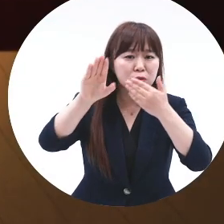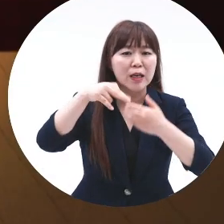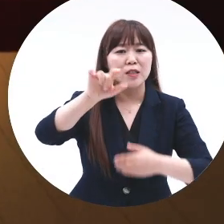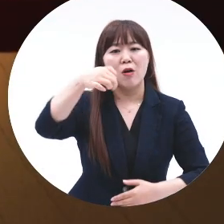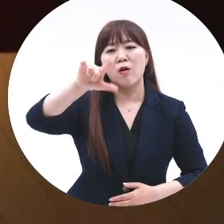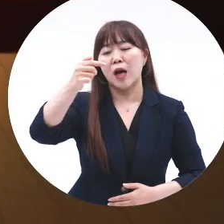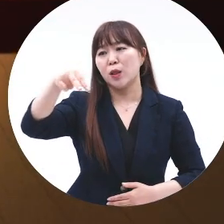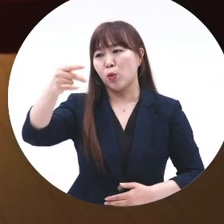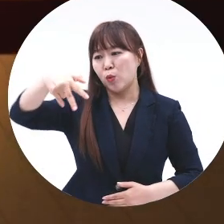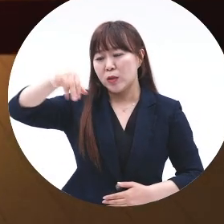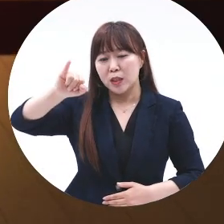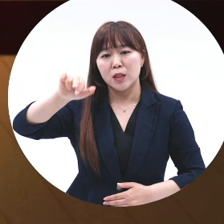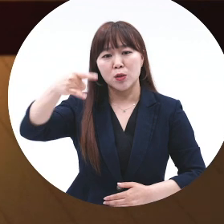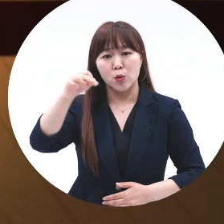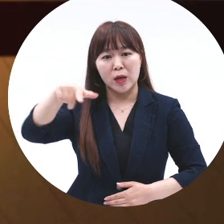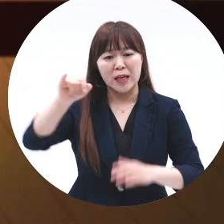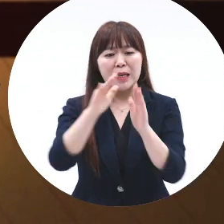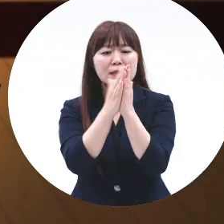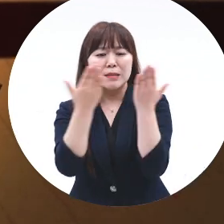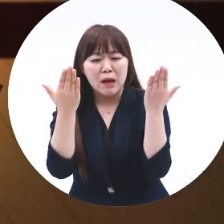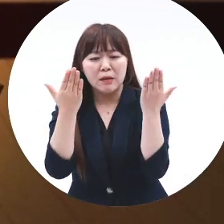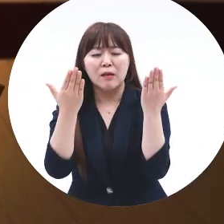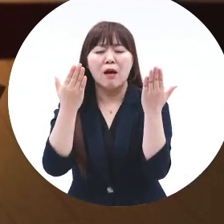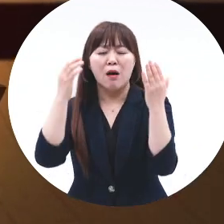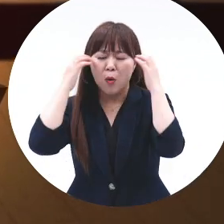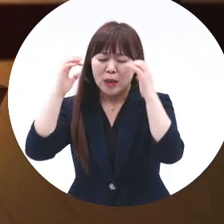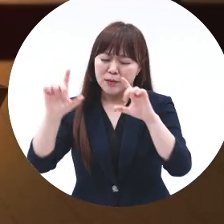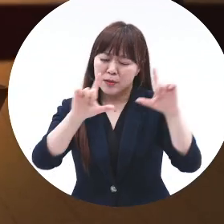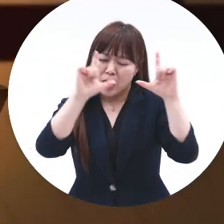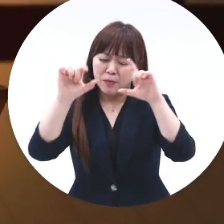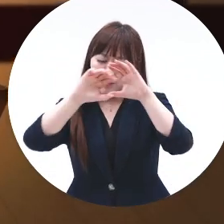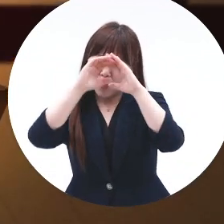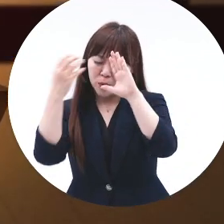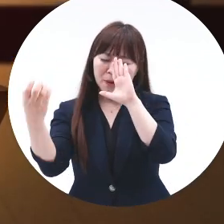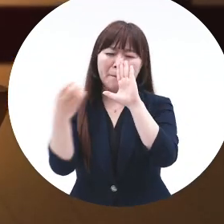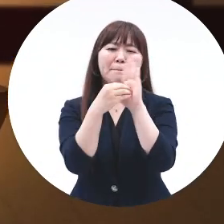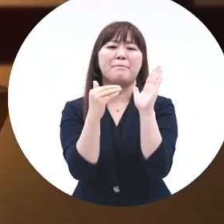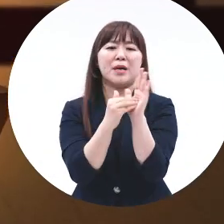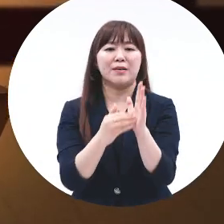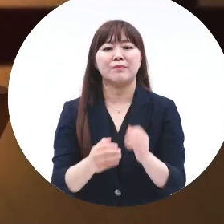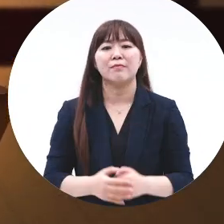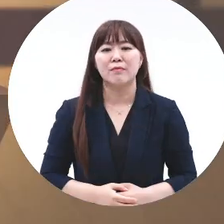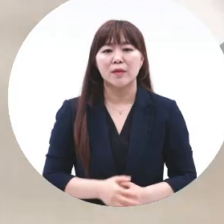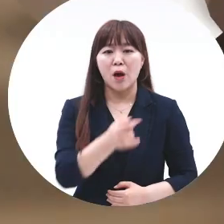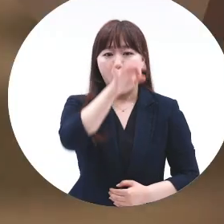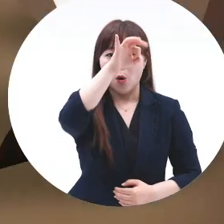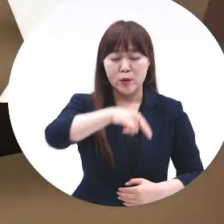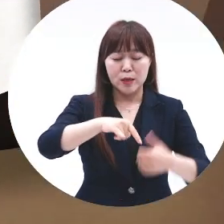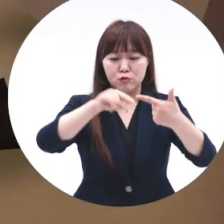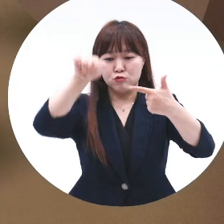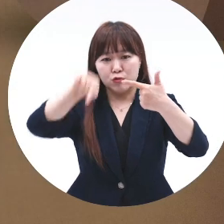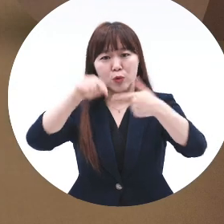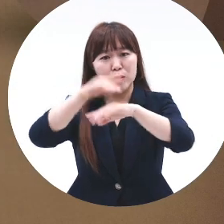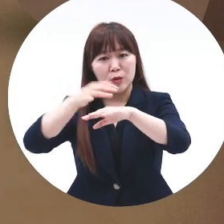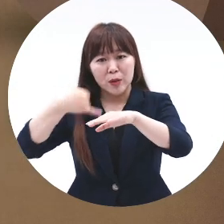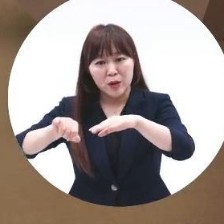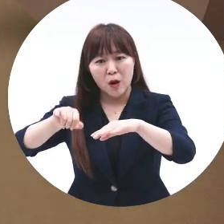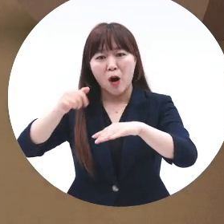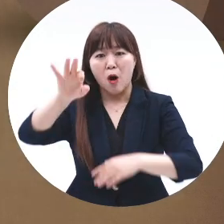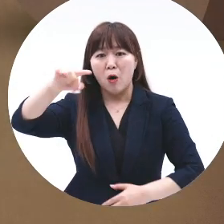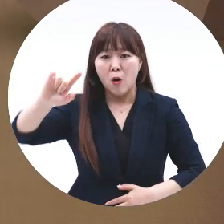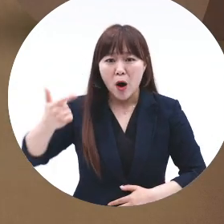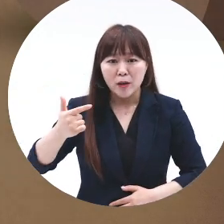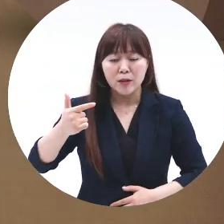후 서간도 시종기라는 저서에 고달프고 험난했던 삶의 여정을 담아내기도 했습니다. 허위의 재종선녀인